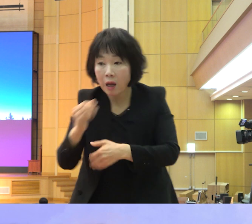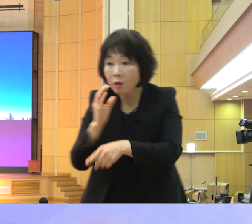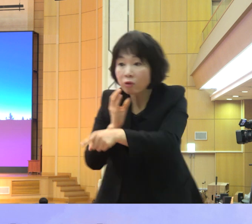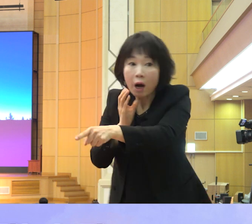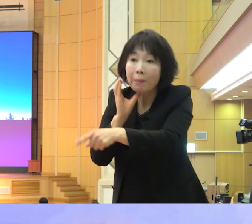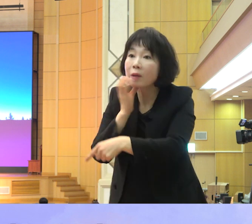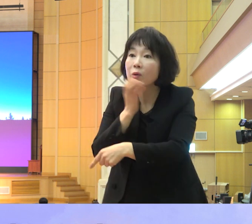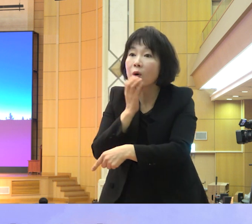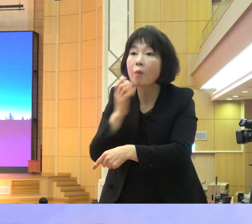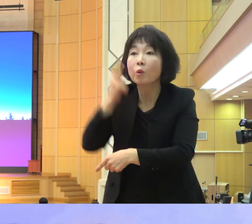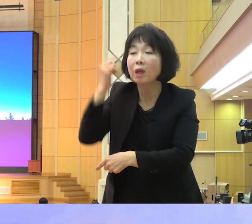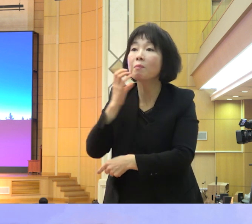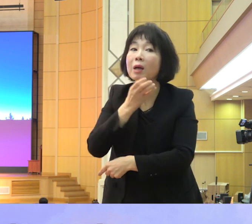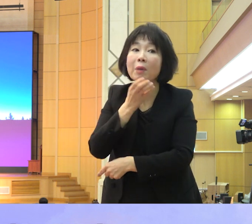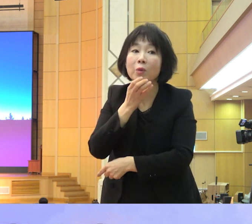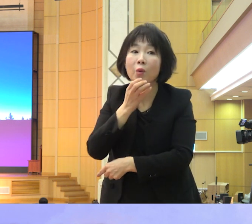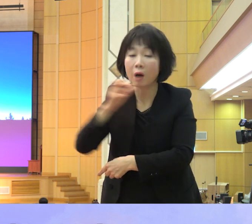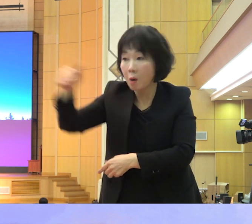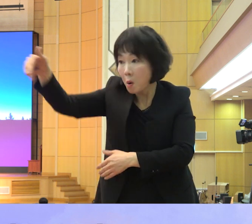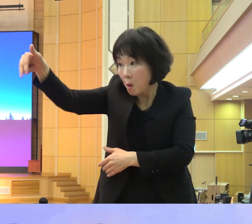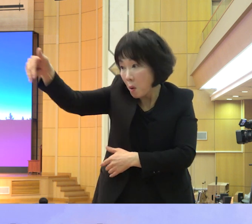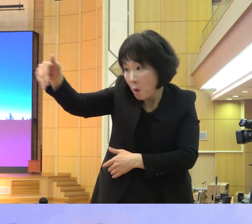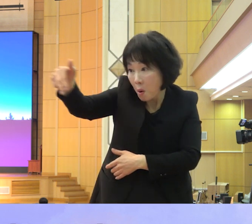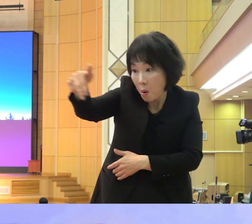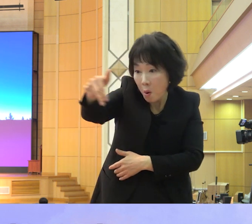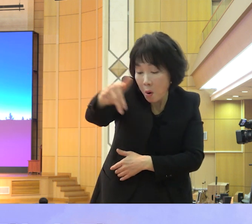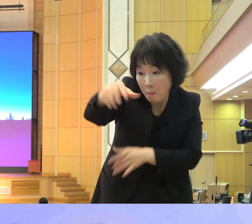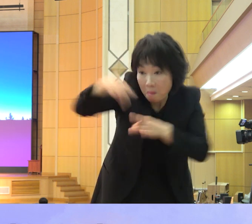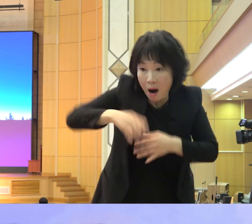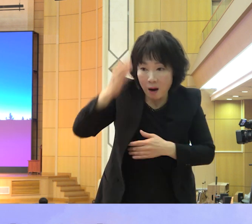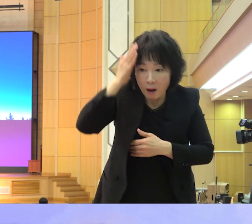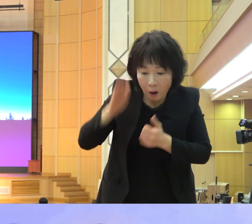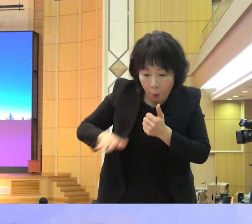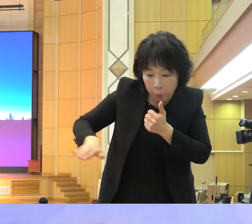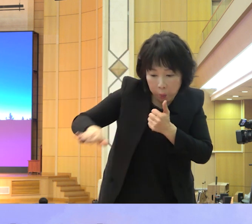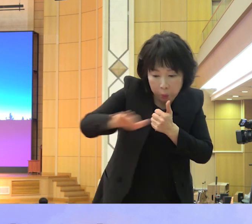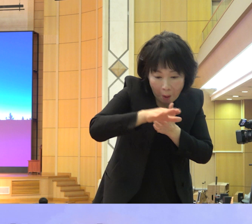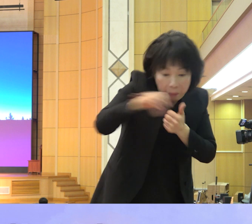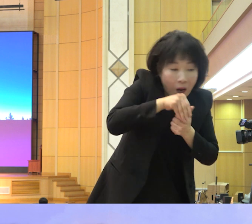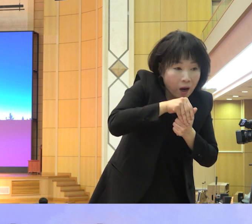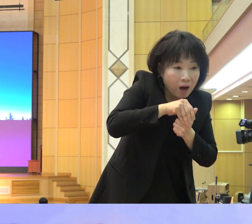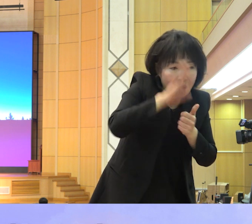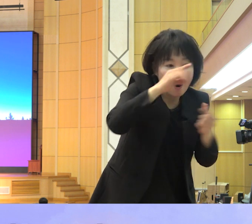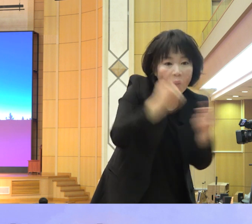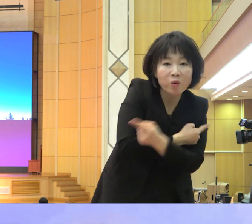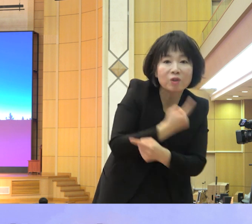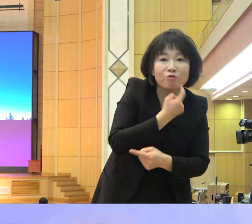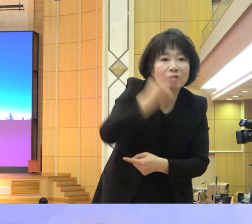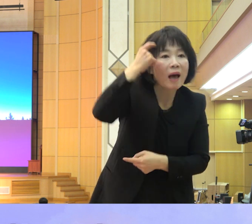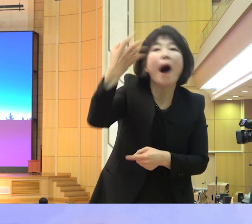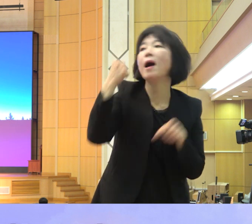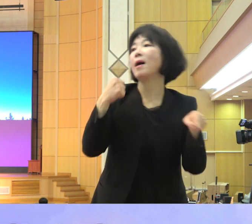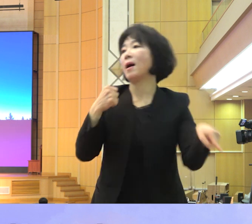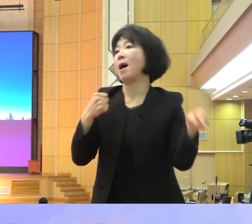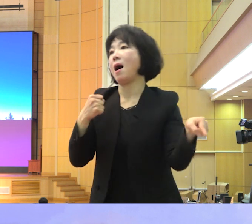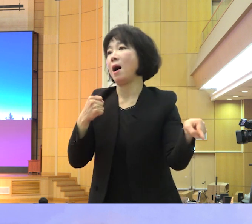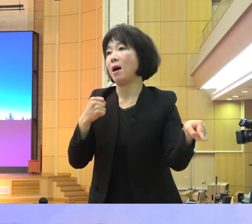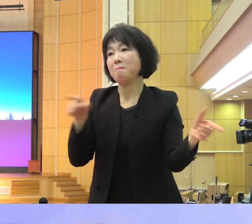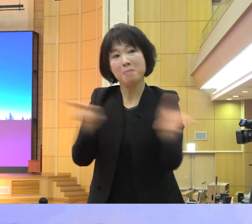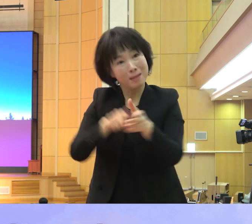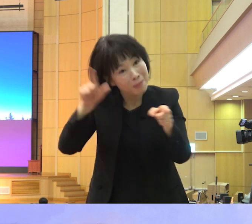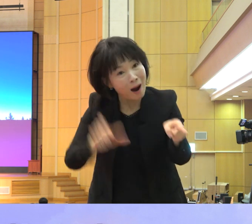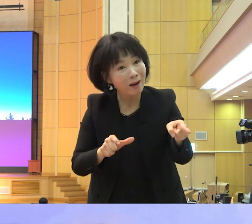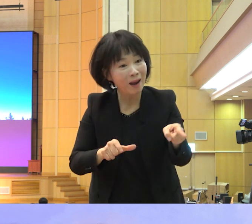지나갈 때에 혹 그 그림자라도 뉘게 덮일까? 베드로가 지나갈 때